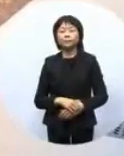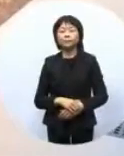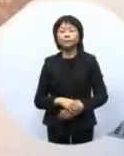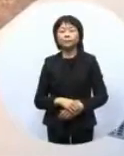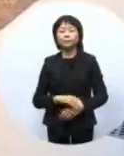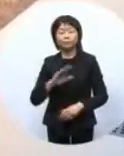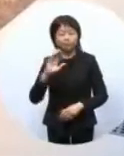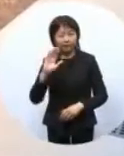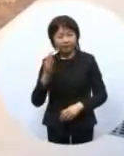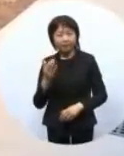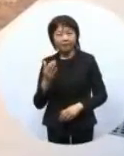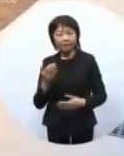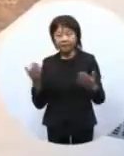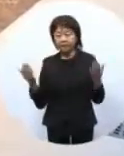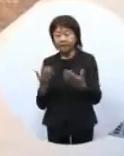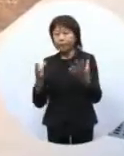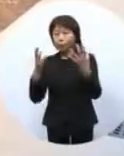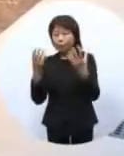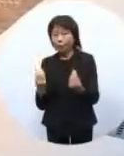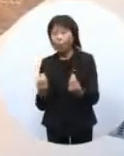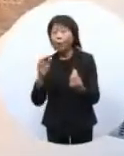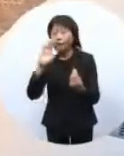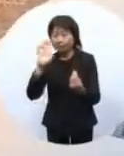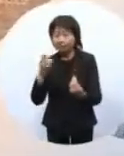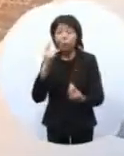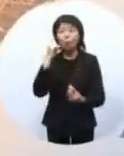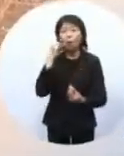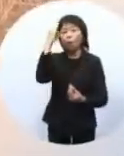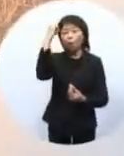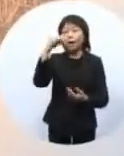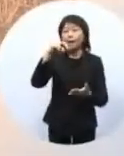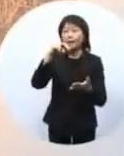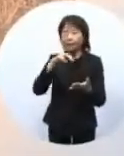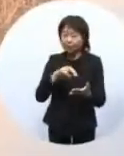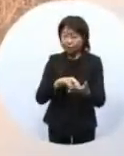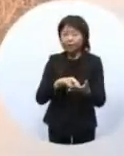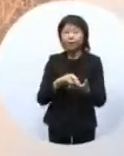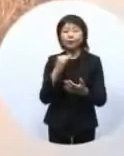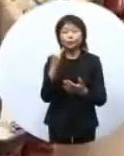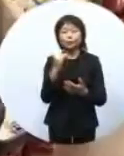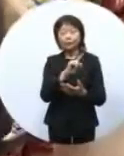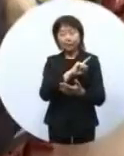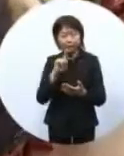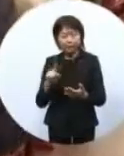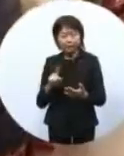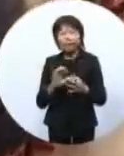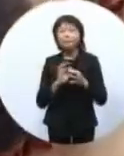しかし仕事が終わってもお母さんとしての須藤さんの一日は続きます。